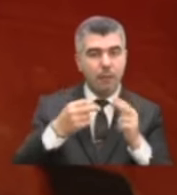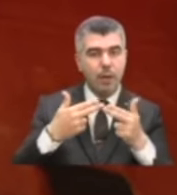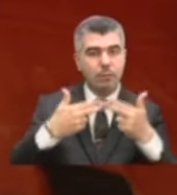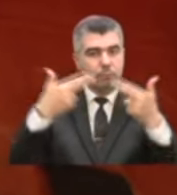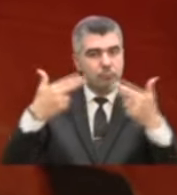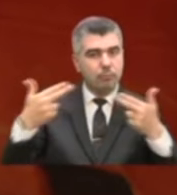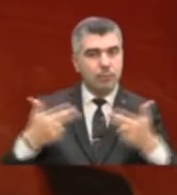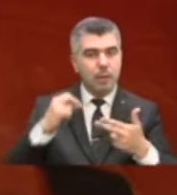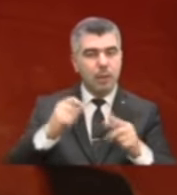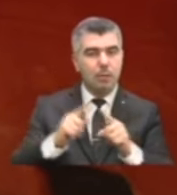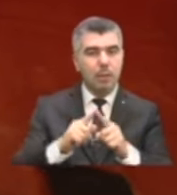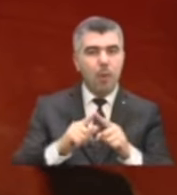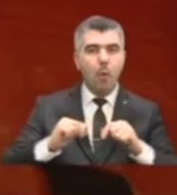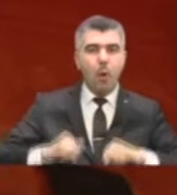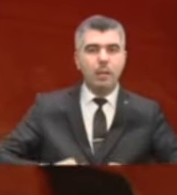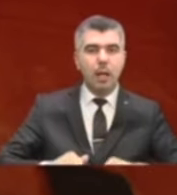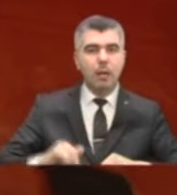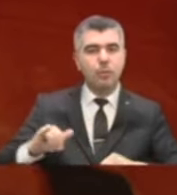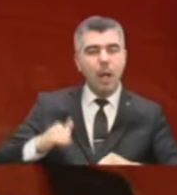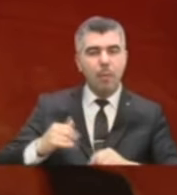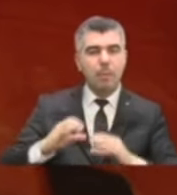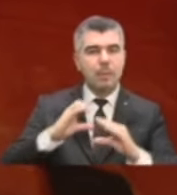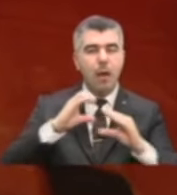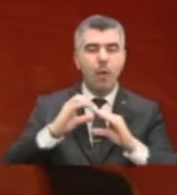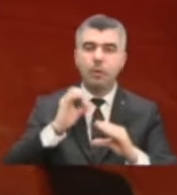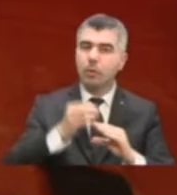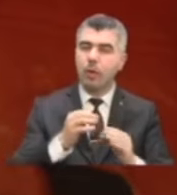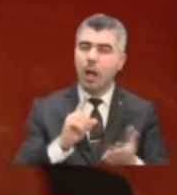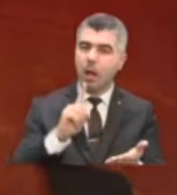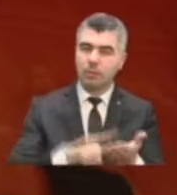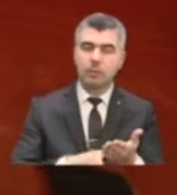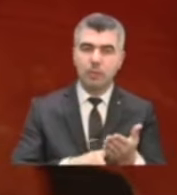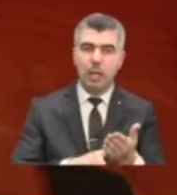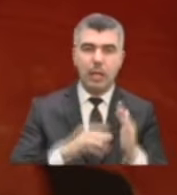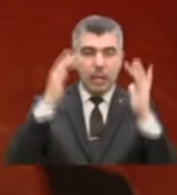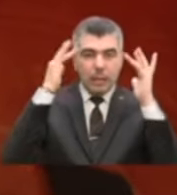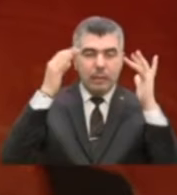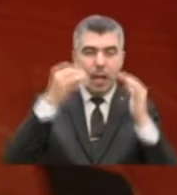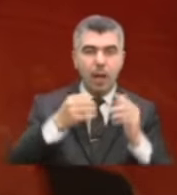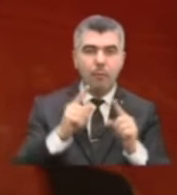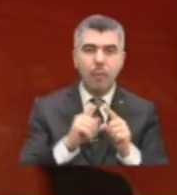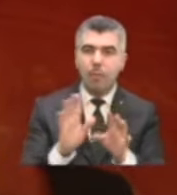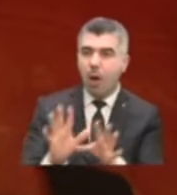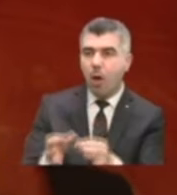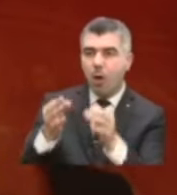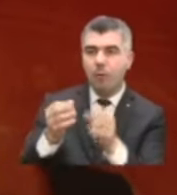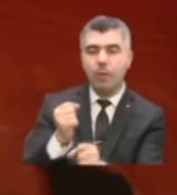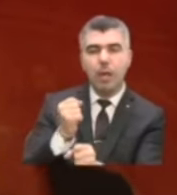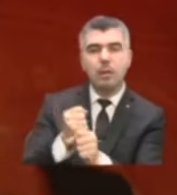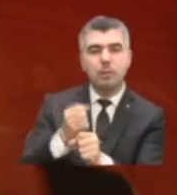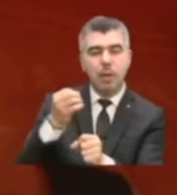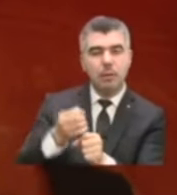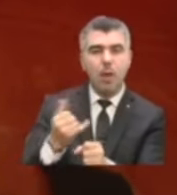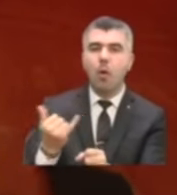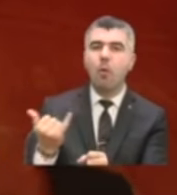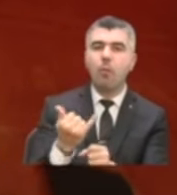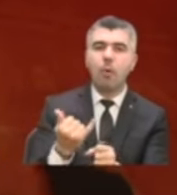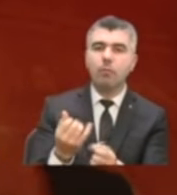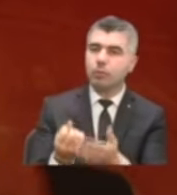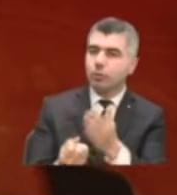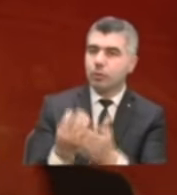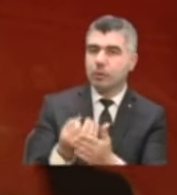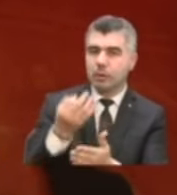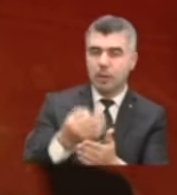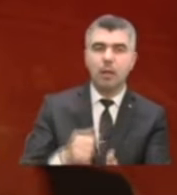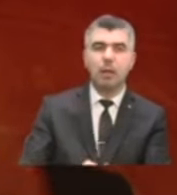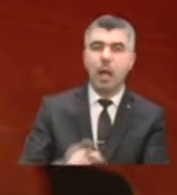وزارة الشباب الثقافة والتواصل، إيمانا بنا بأن الثقافة اليوم هي اقتصاد كيخلق مناصب شغل ويساهم في تطوير الاقتصاد الوطني،